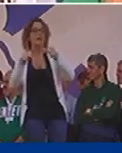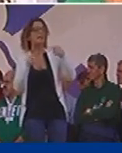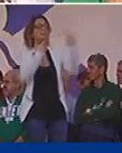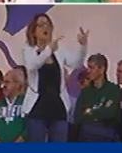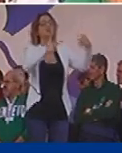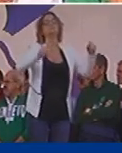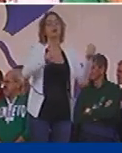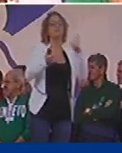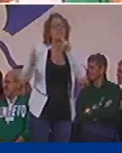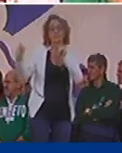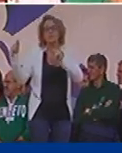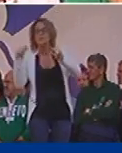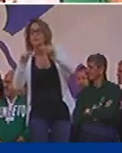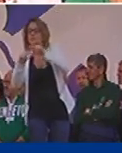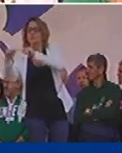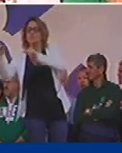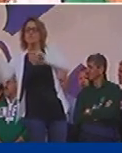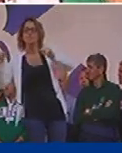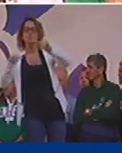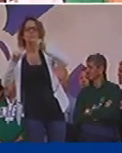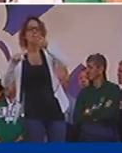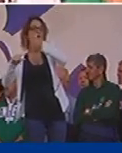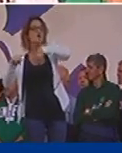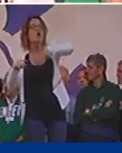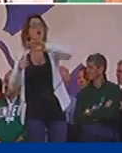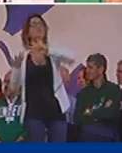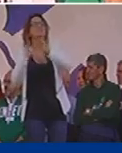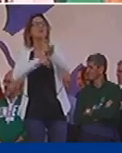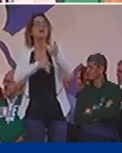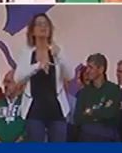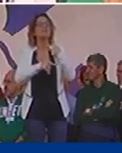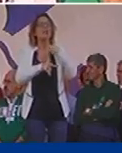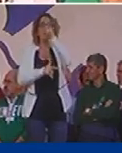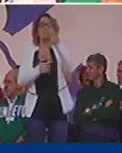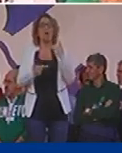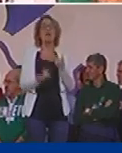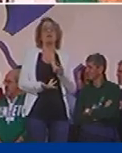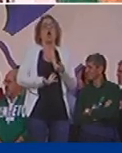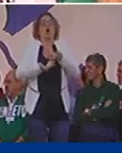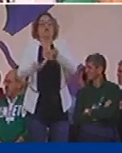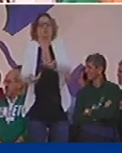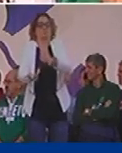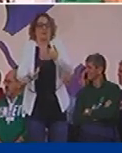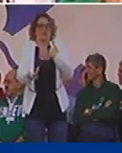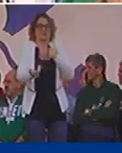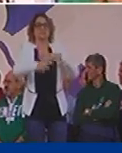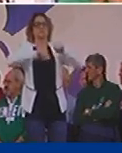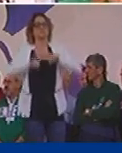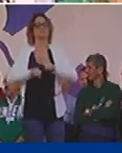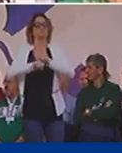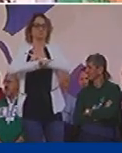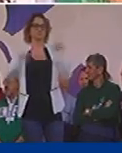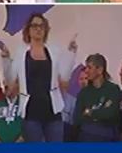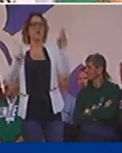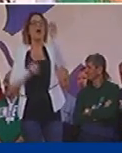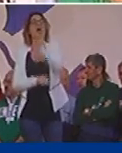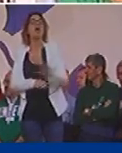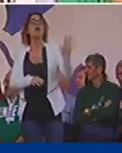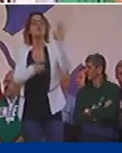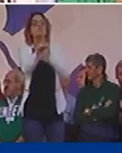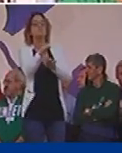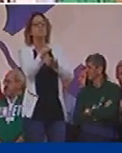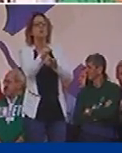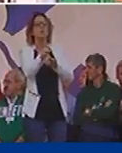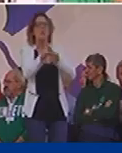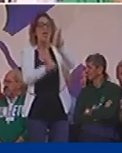qualcuno. Siamo ospiti in casa nostra. Siamo ospiti in casa nostra. L'euro è il